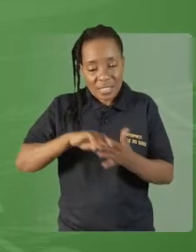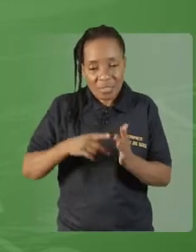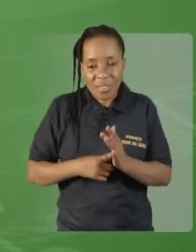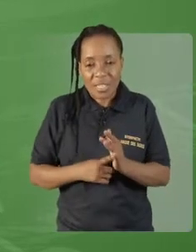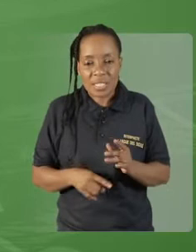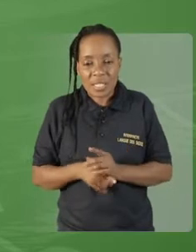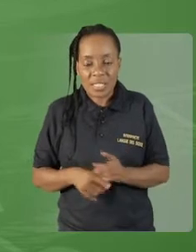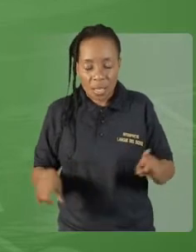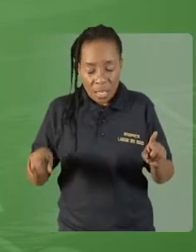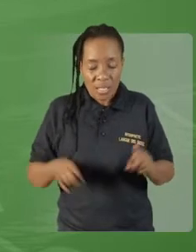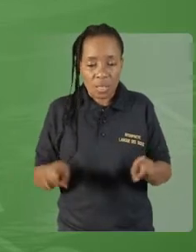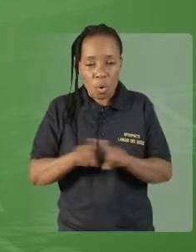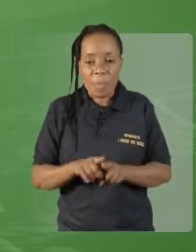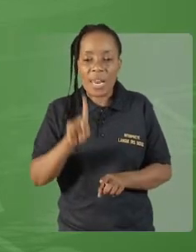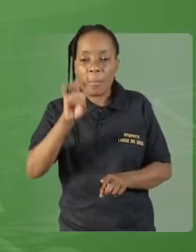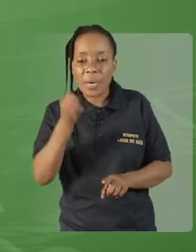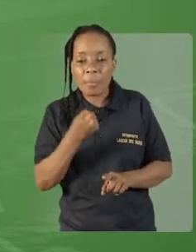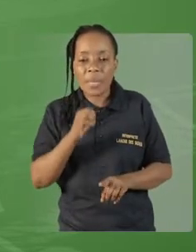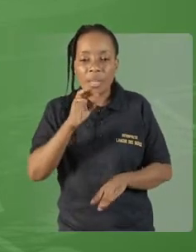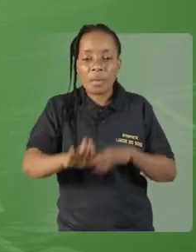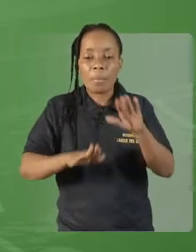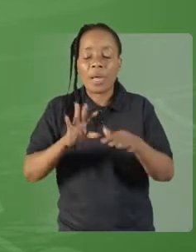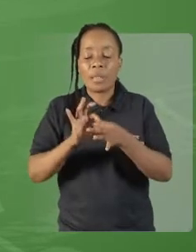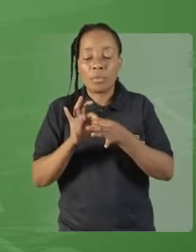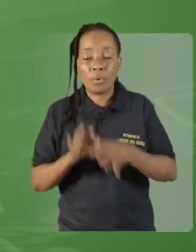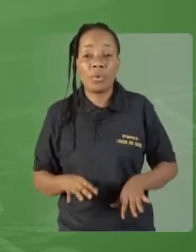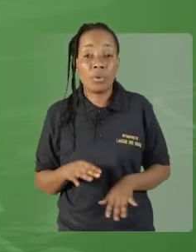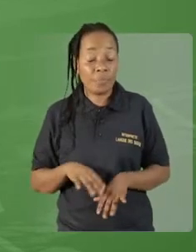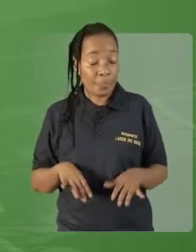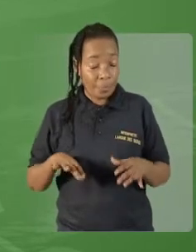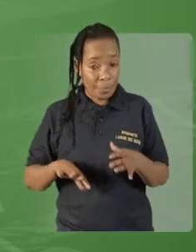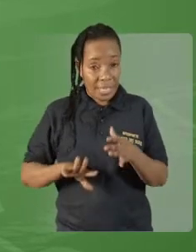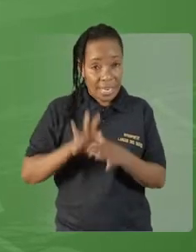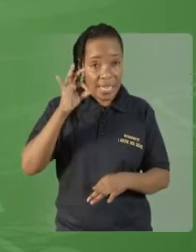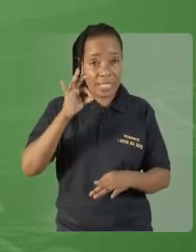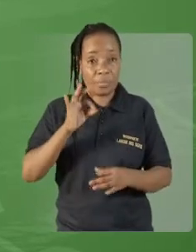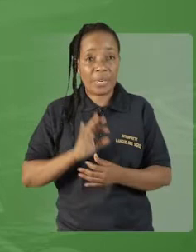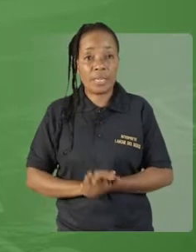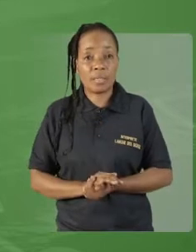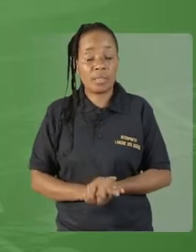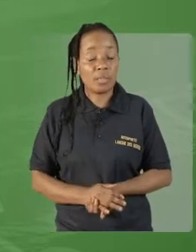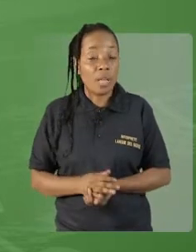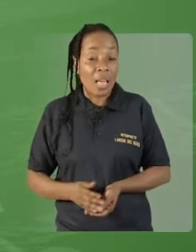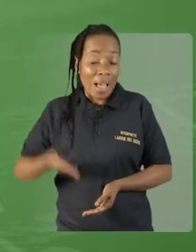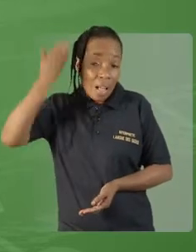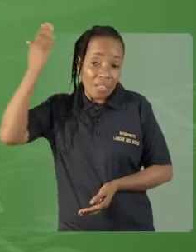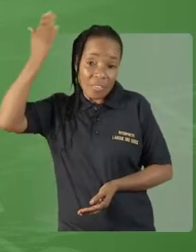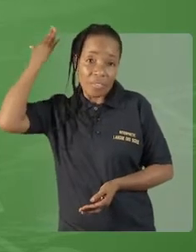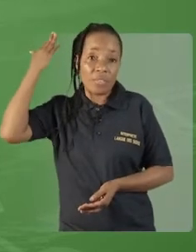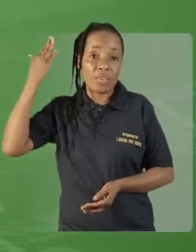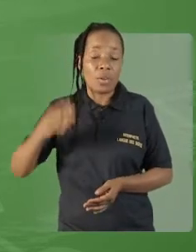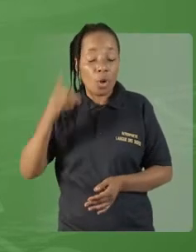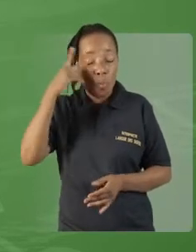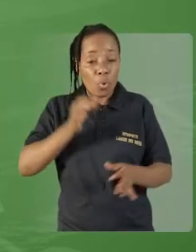l'ère théologique où, pour expliquer les phénomènes, l'on cherchait leurs origines en